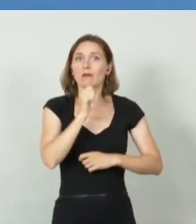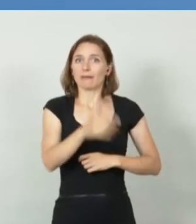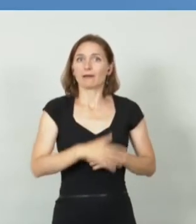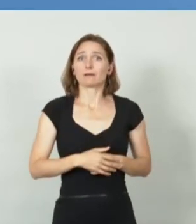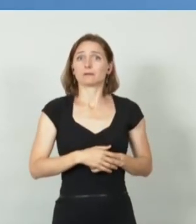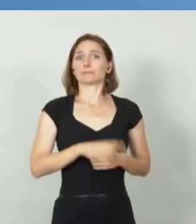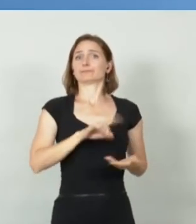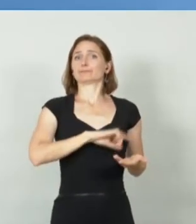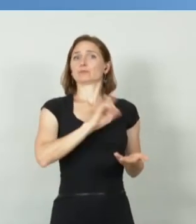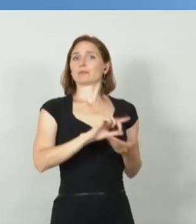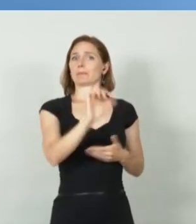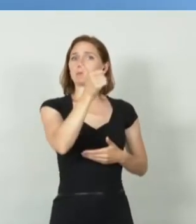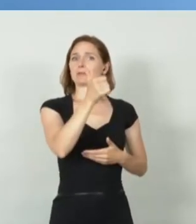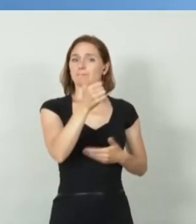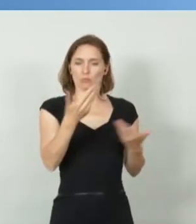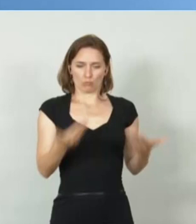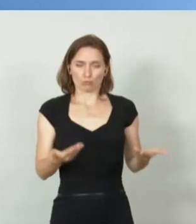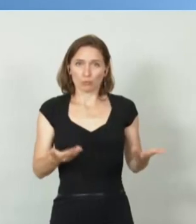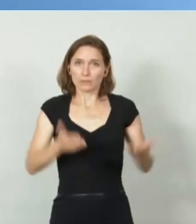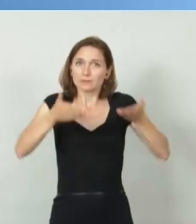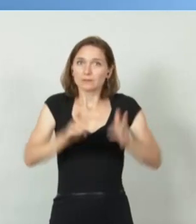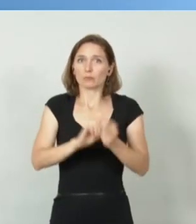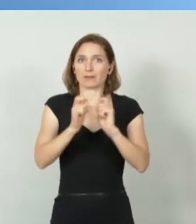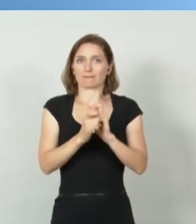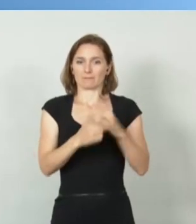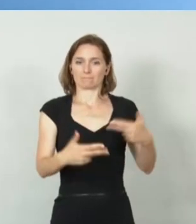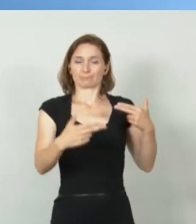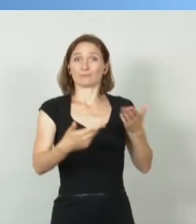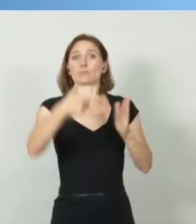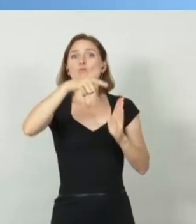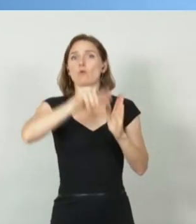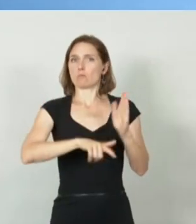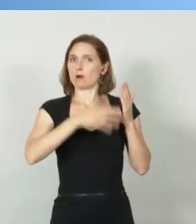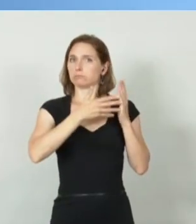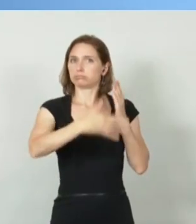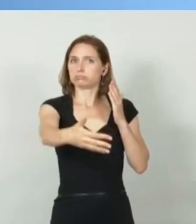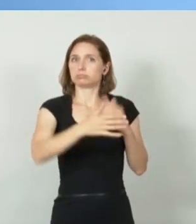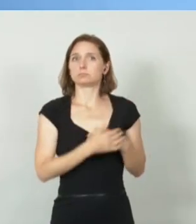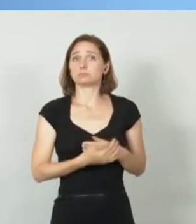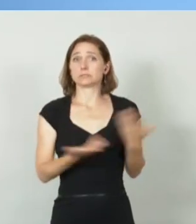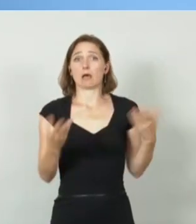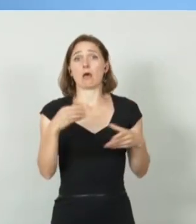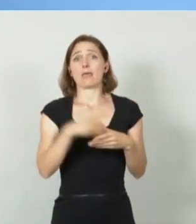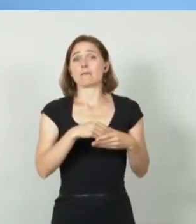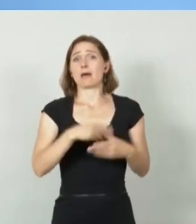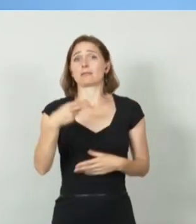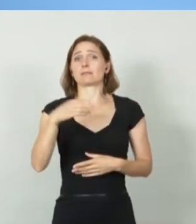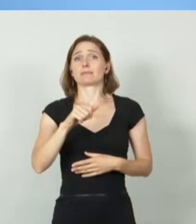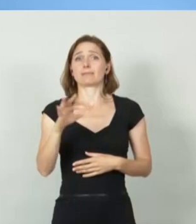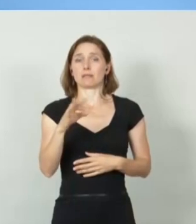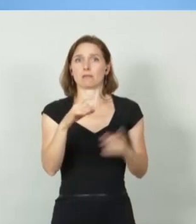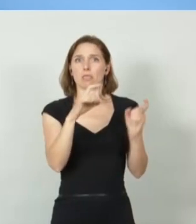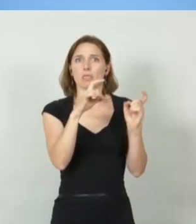le budget primitif et cette décision modificative et déjà l'épargne nette poursuit son érosion avec moins